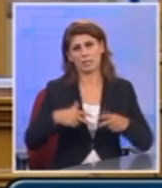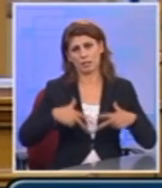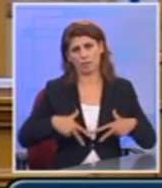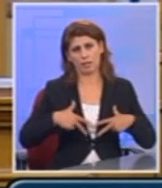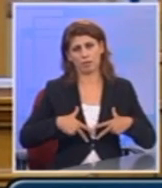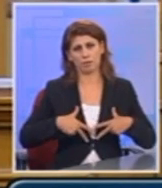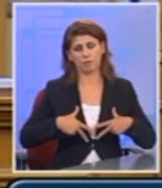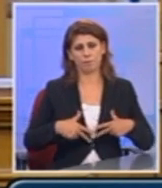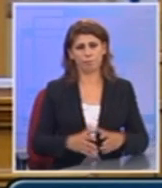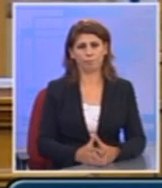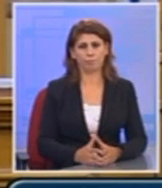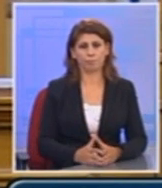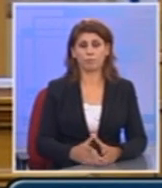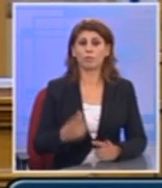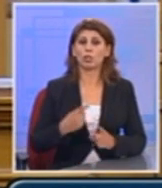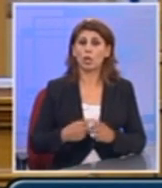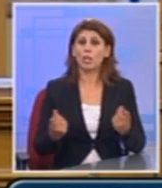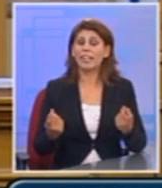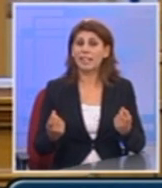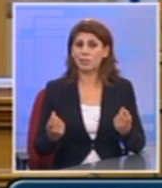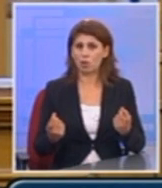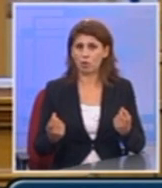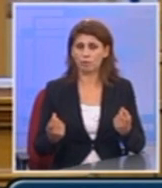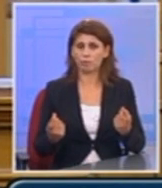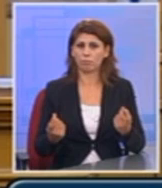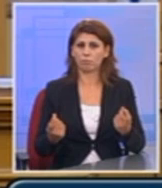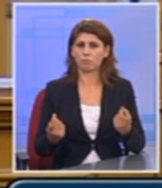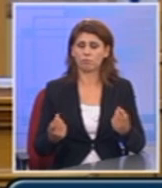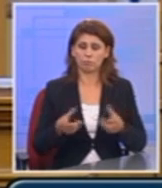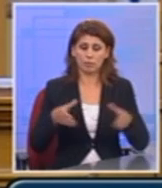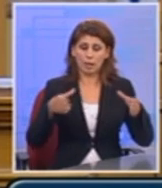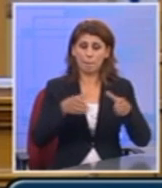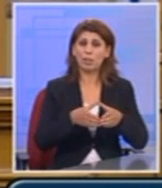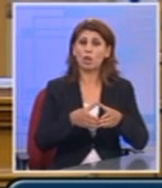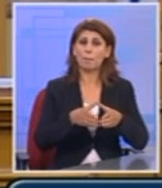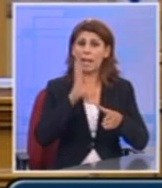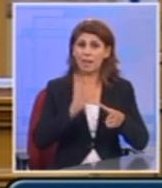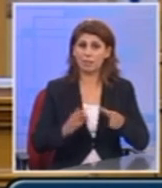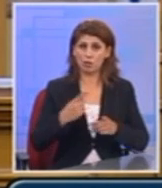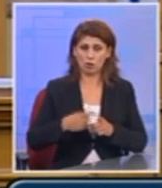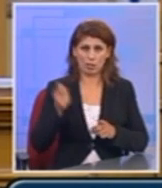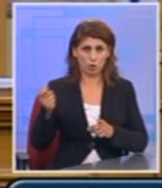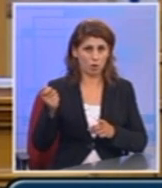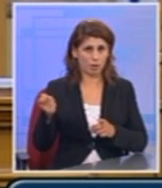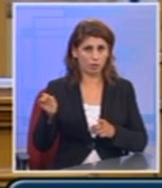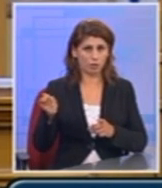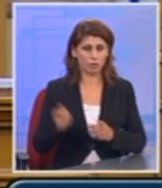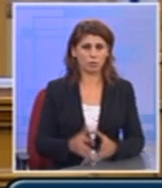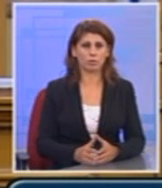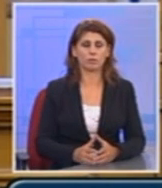κυβέρνησης το ελληνικό κίνητρο και η επιτροπή αλήθειας για το ελληνικό χρέος